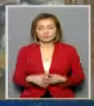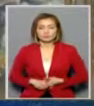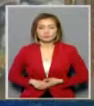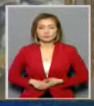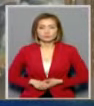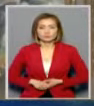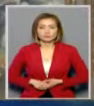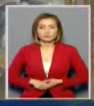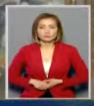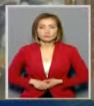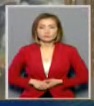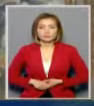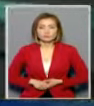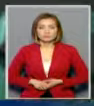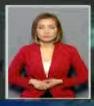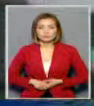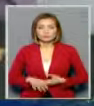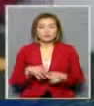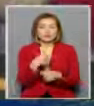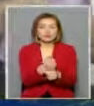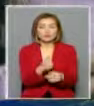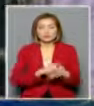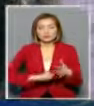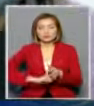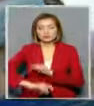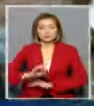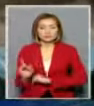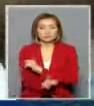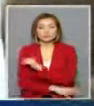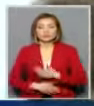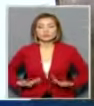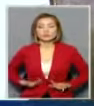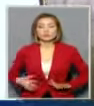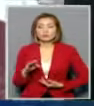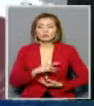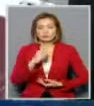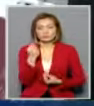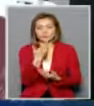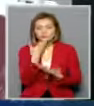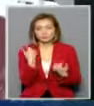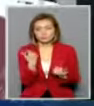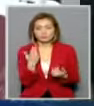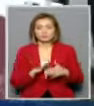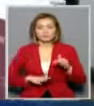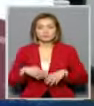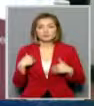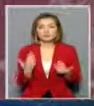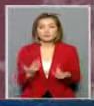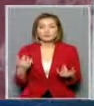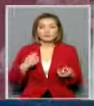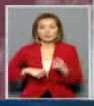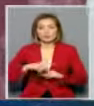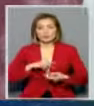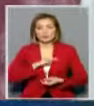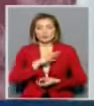на жизнь. Главная причина бедности – отсутствие источника дохода. Специалисты советуют браться за